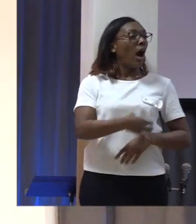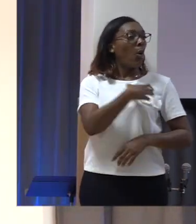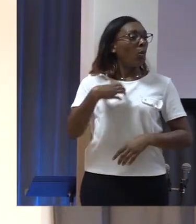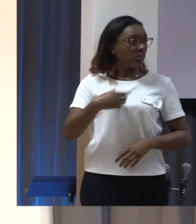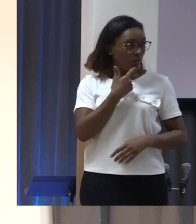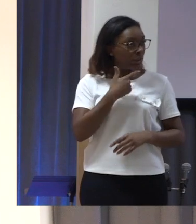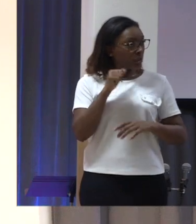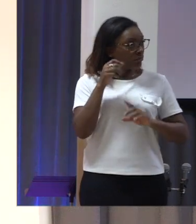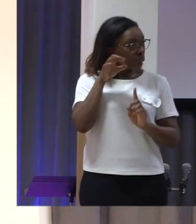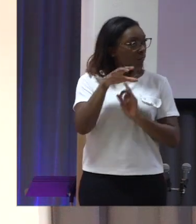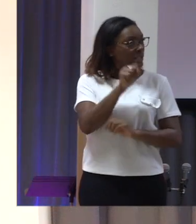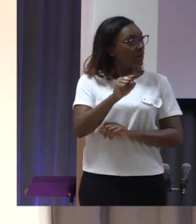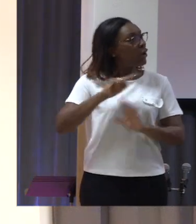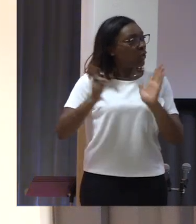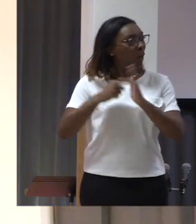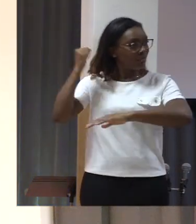droit. Donc est-ce que